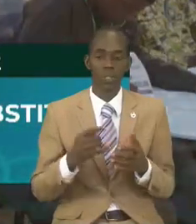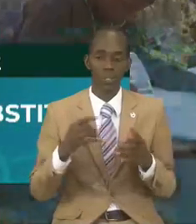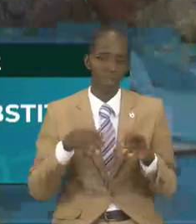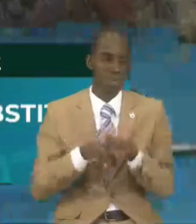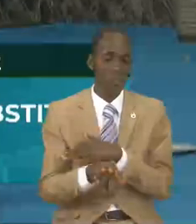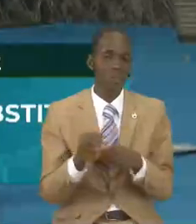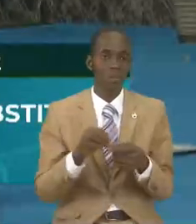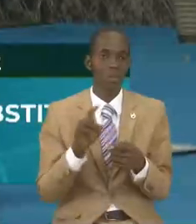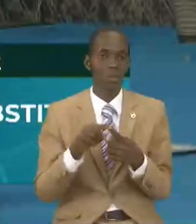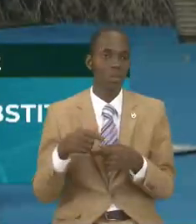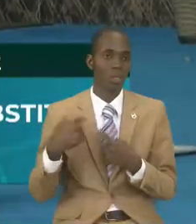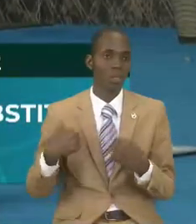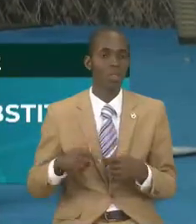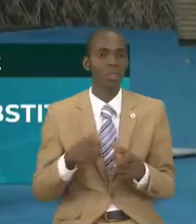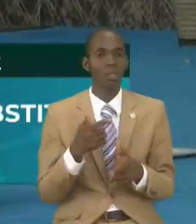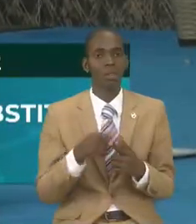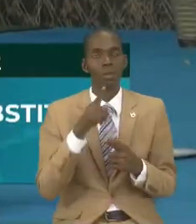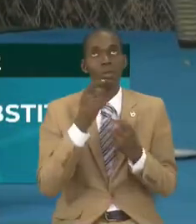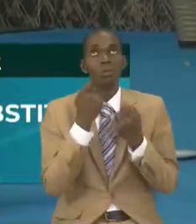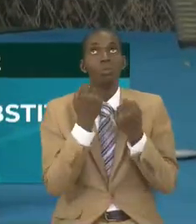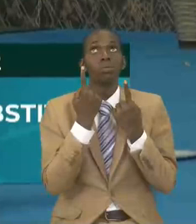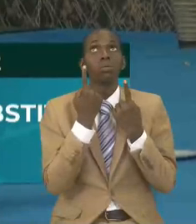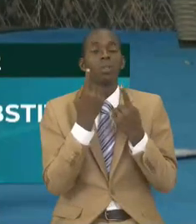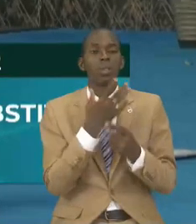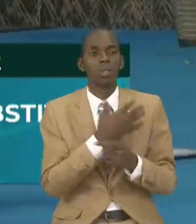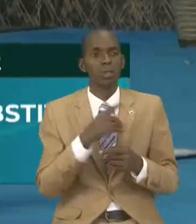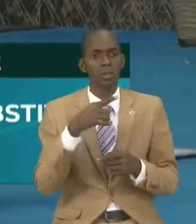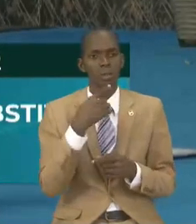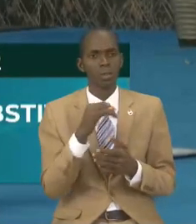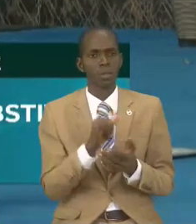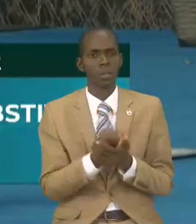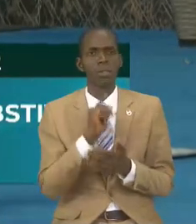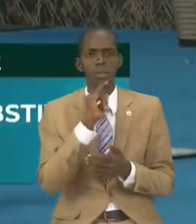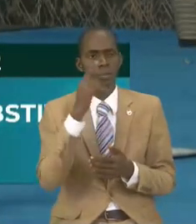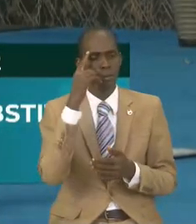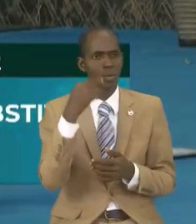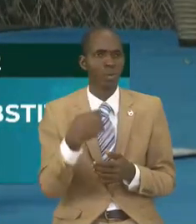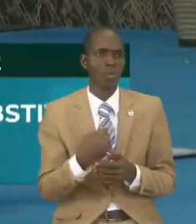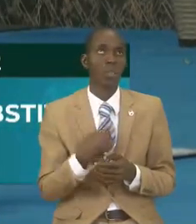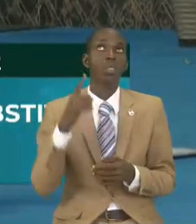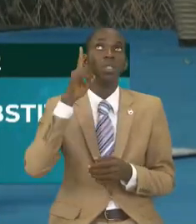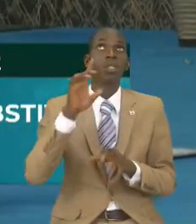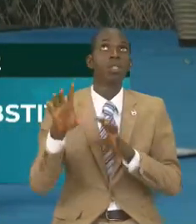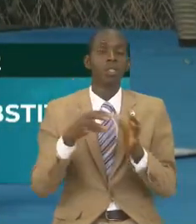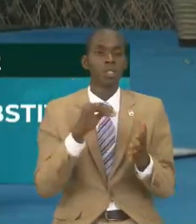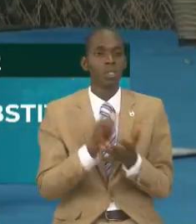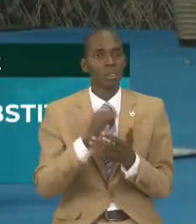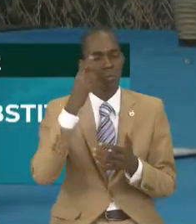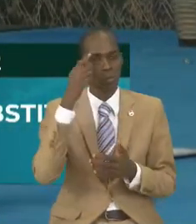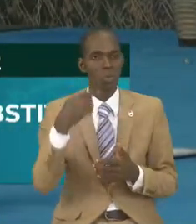ça entre dans votre cœur, vous vous réveillez et vous dites, ça c'est pour moi, il l'a fait pour